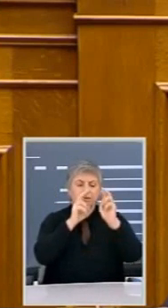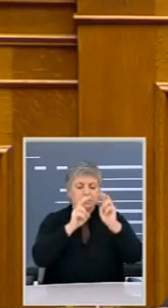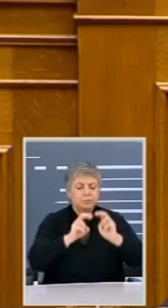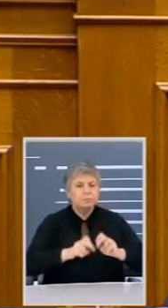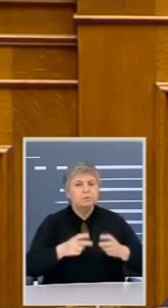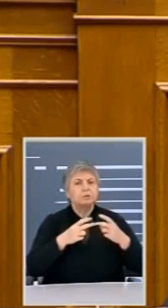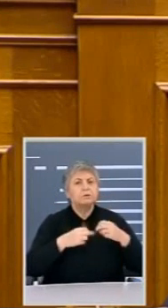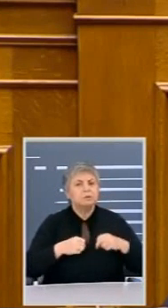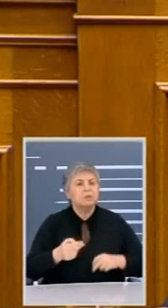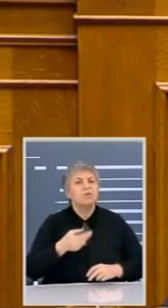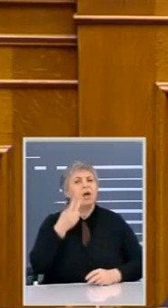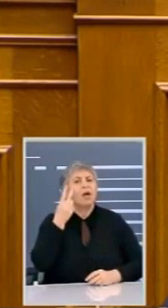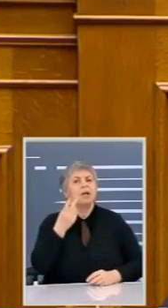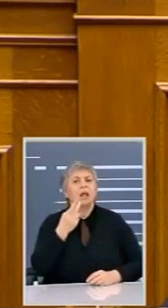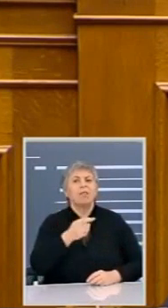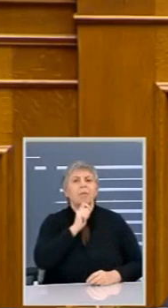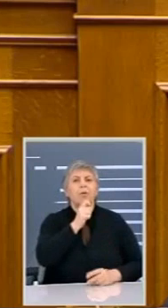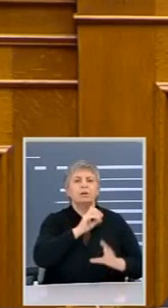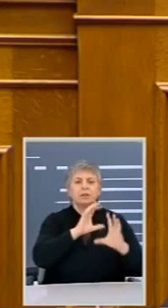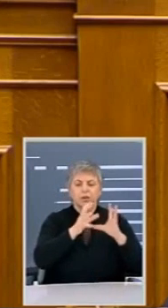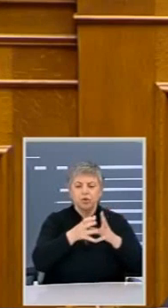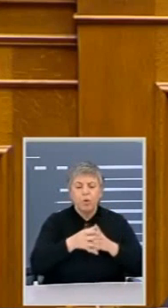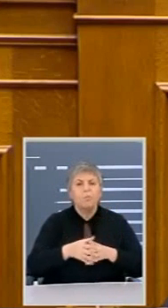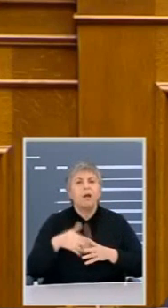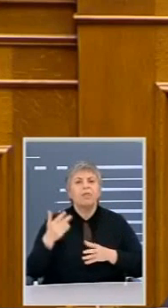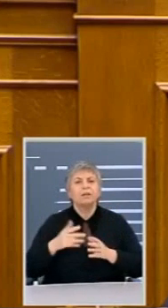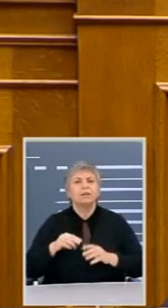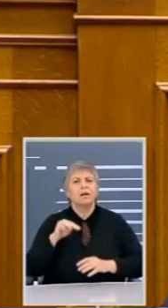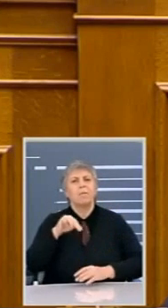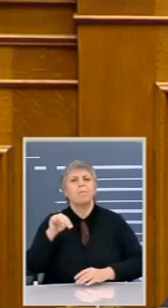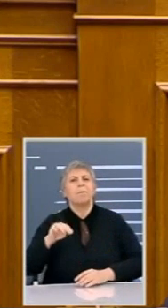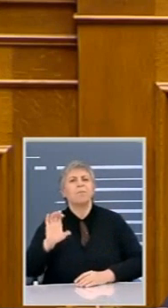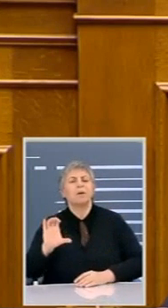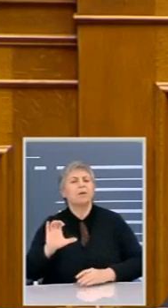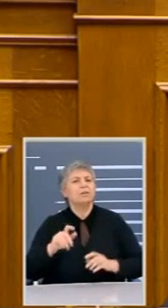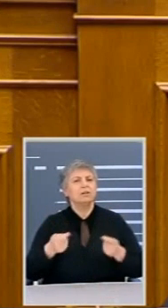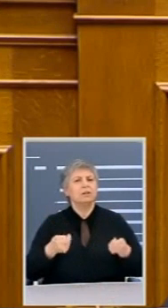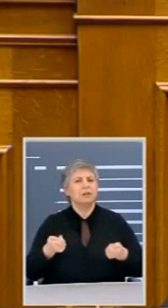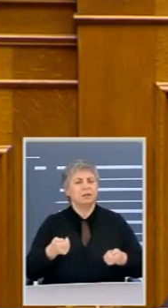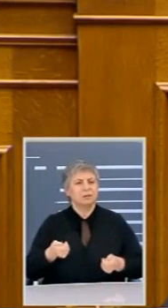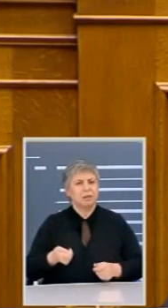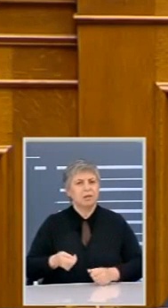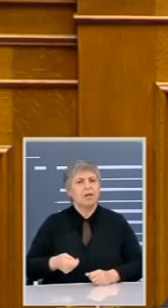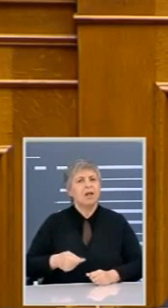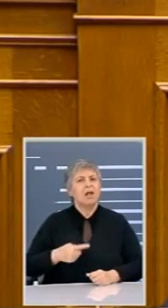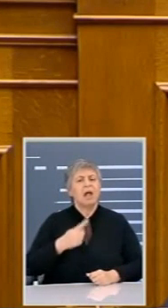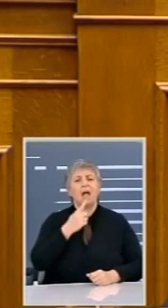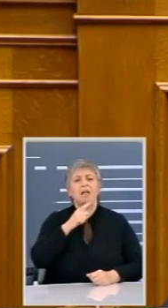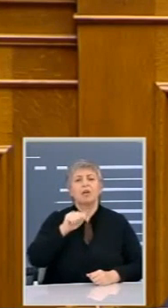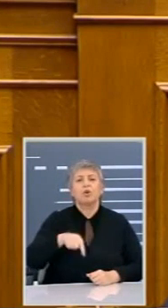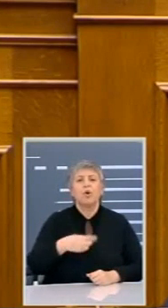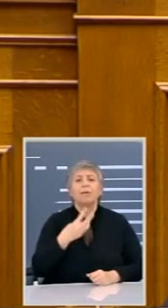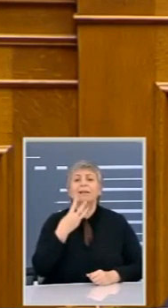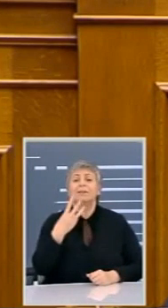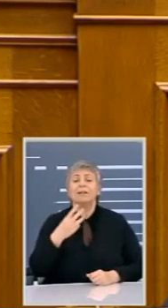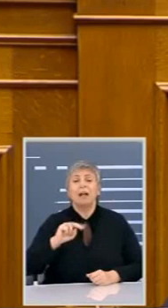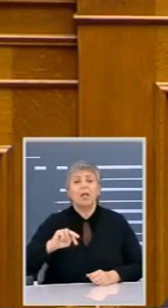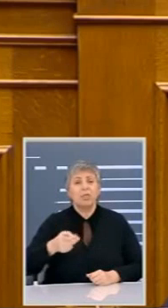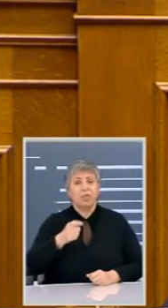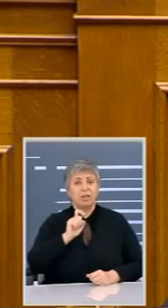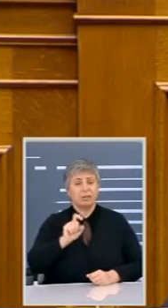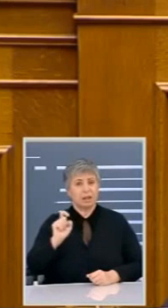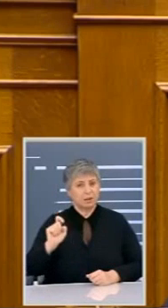κομμάτων και των μέσων μαζικής ενημέρωσης. Το 1,3 δις του δανεισμού των εταιριών μέσων μαζικής